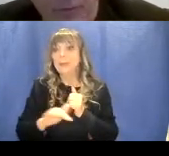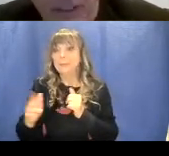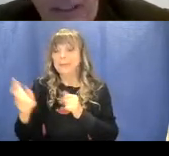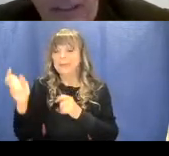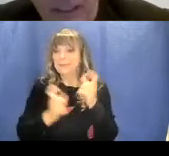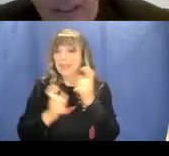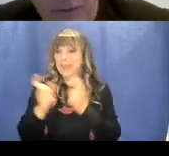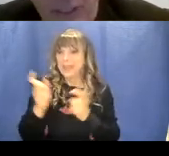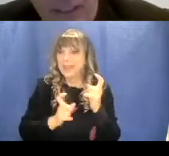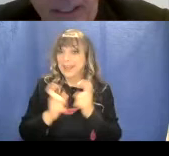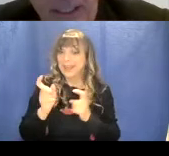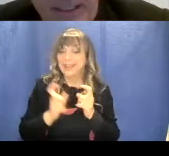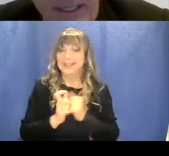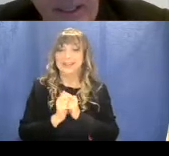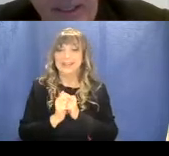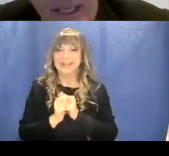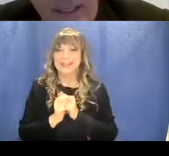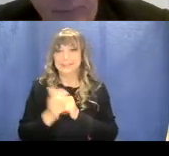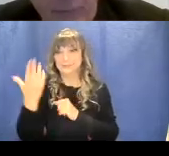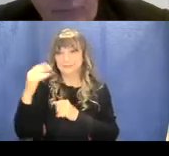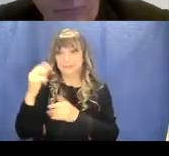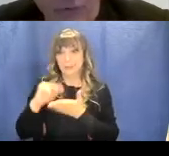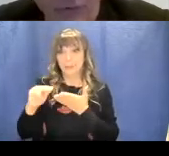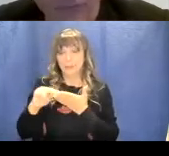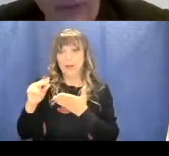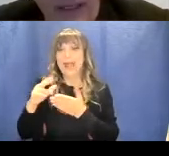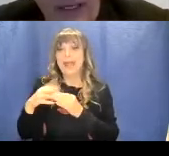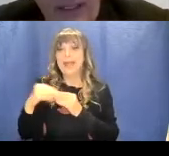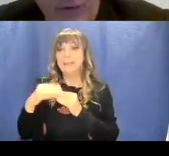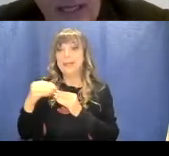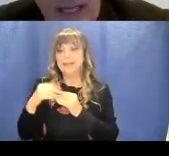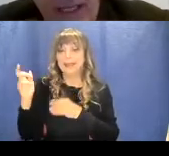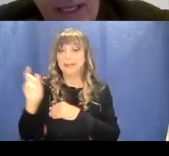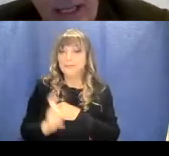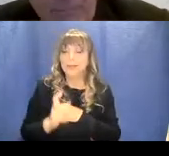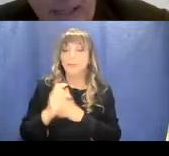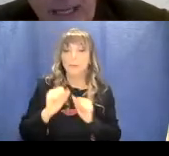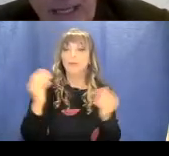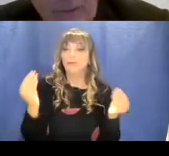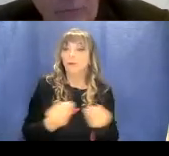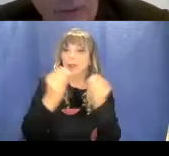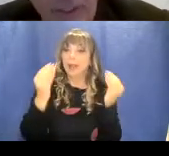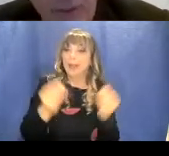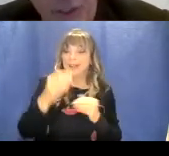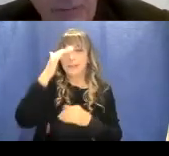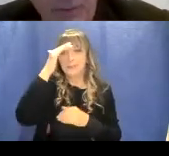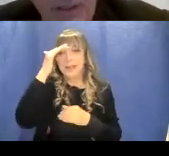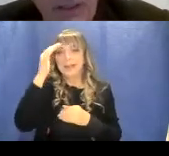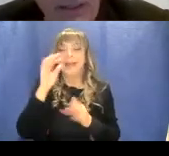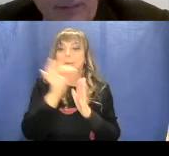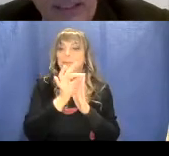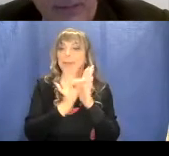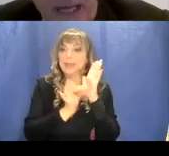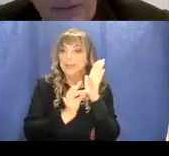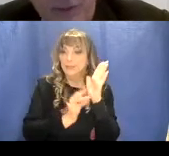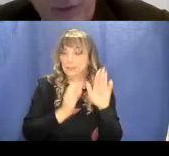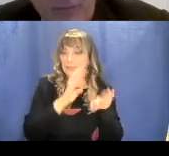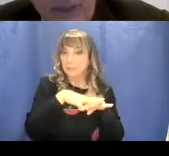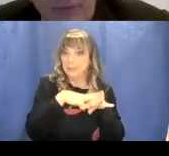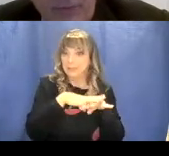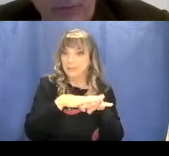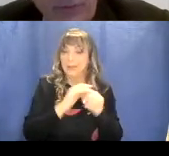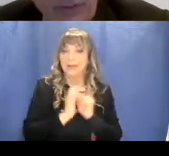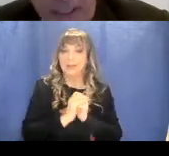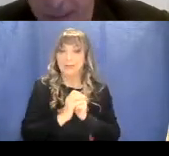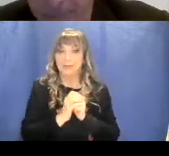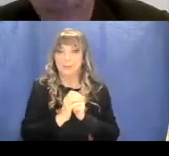alle già dalle classi elementari possono anche giocare e imparare alcuni principi matematici come